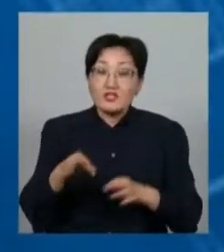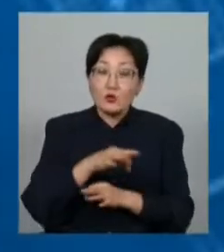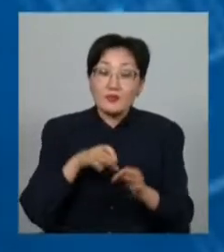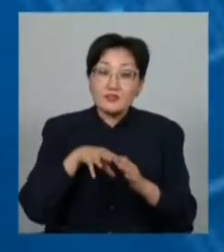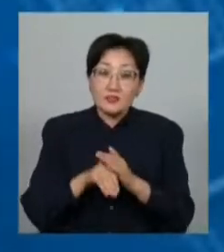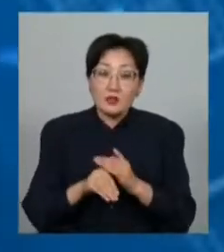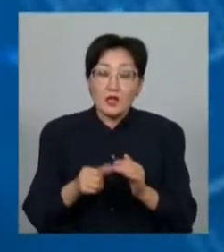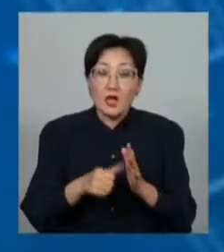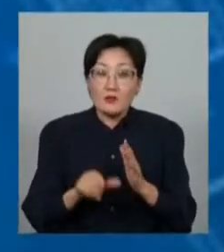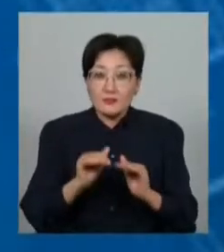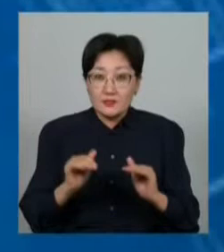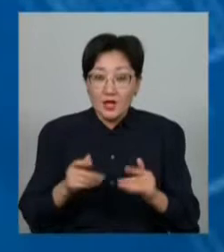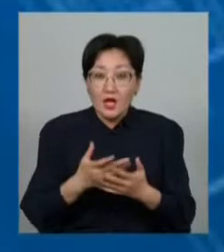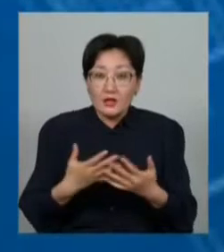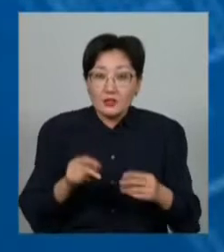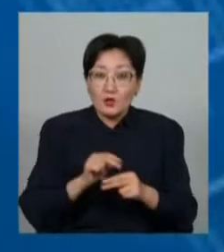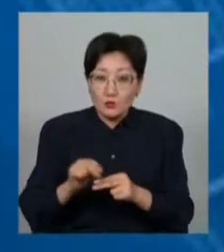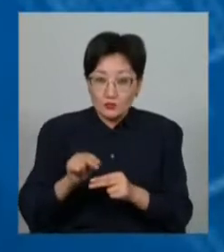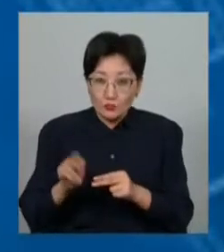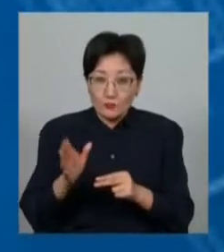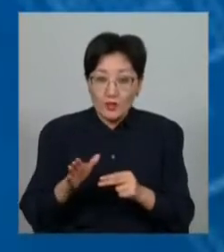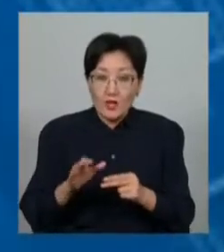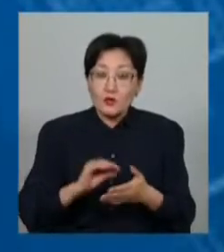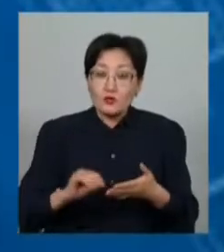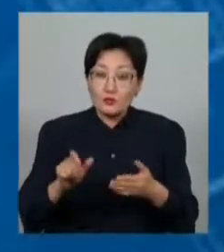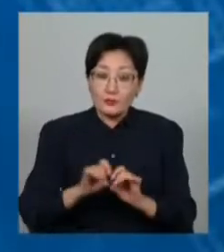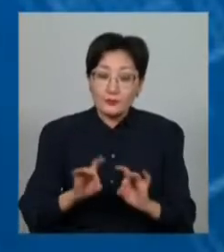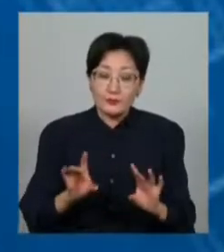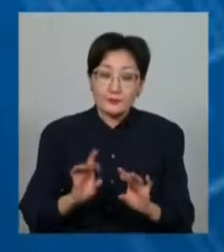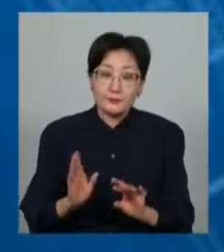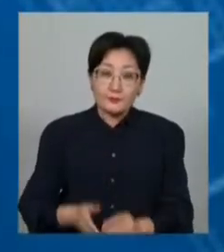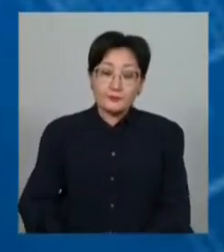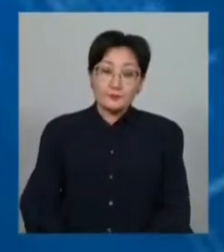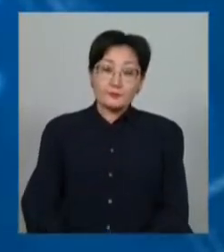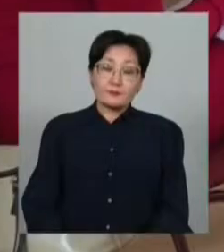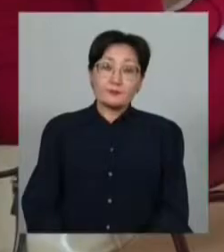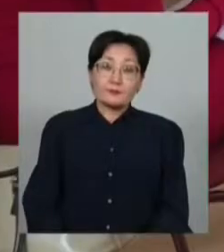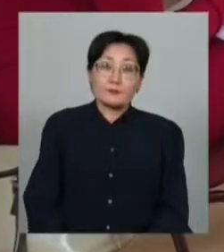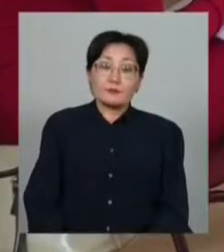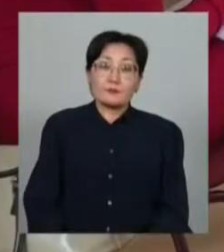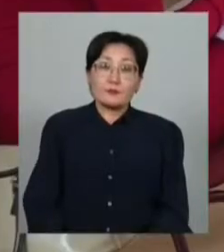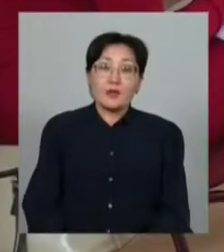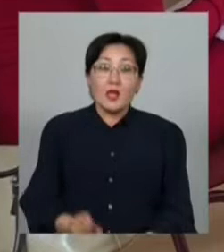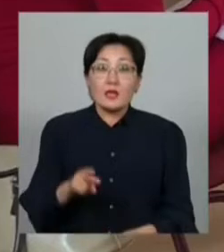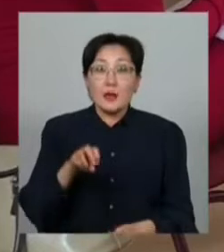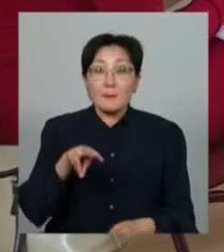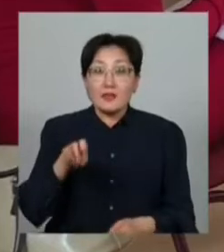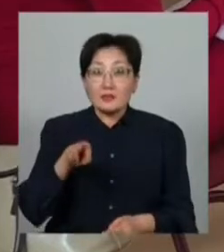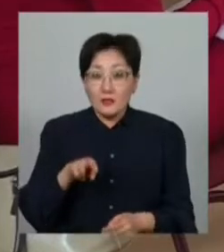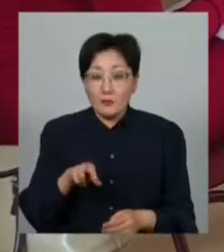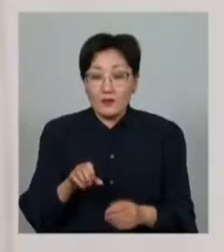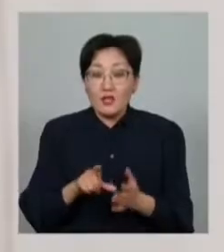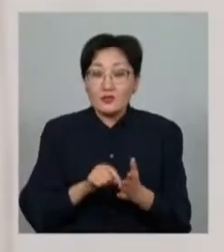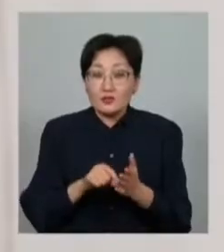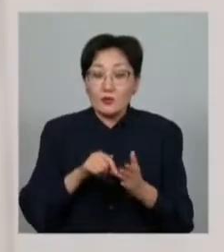негізінде 60 балаға әртүрлі курс оқытылады. Аяулым Көлжігіт баяндайды. Камила Төлепберген қызының